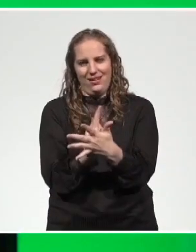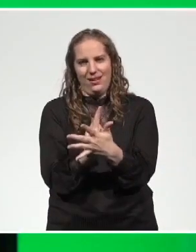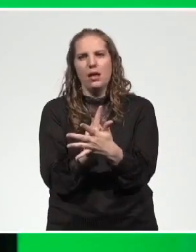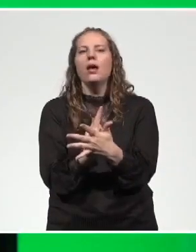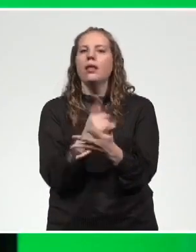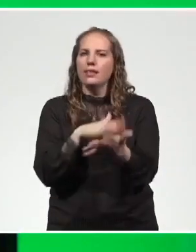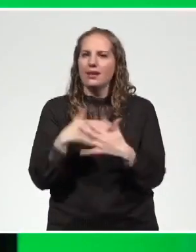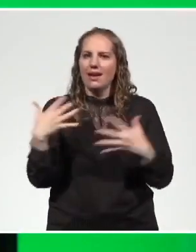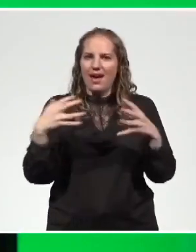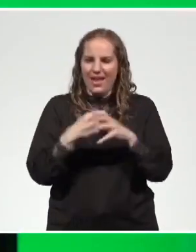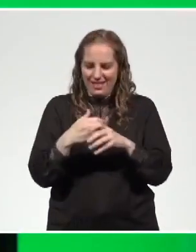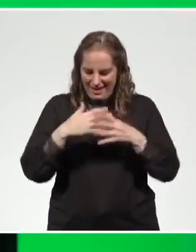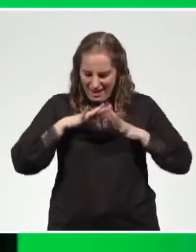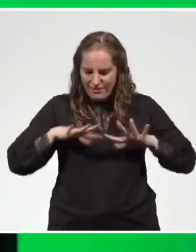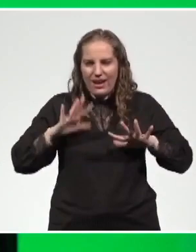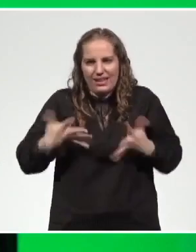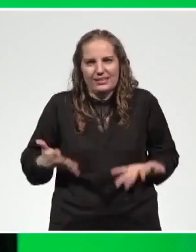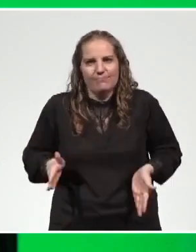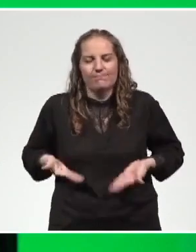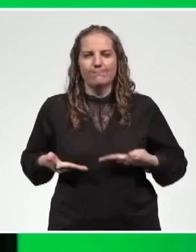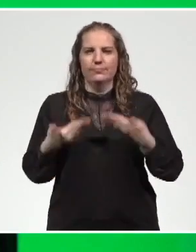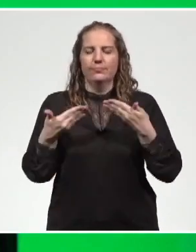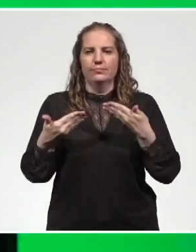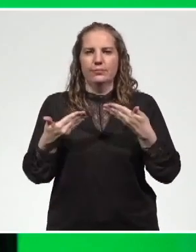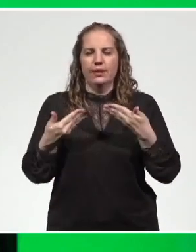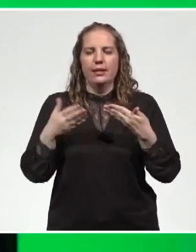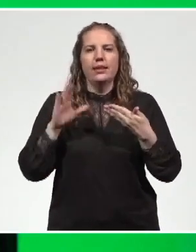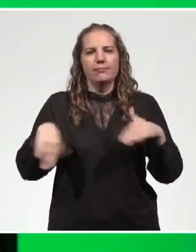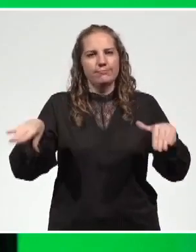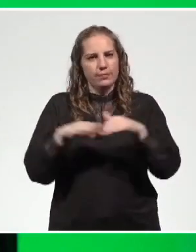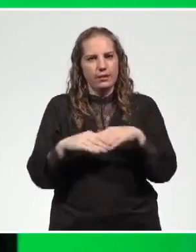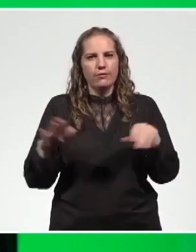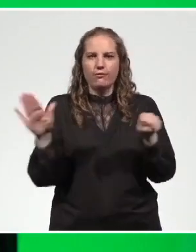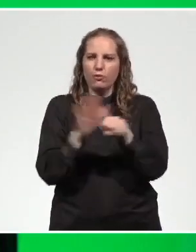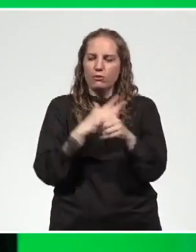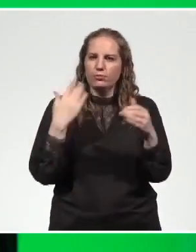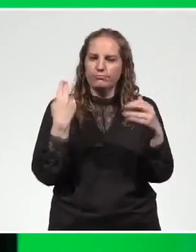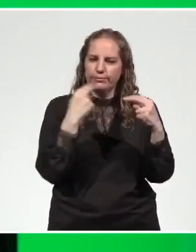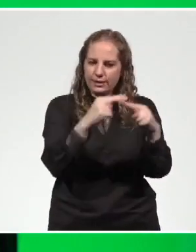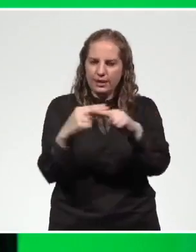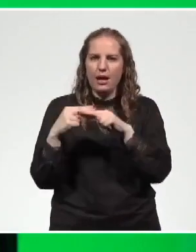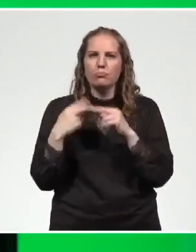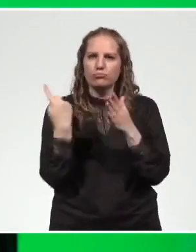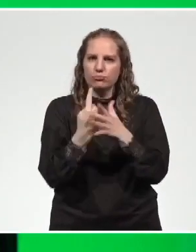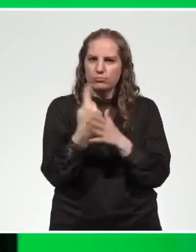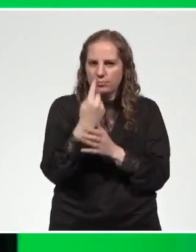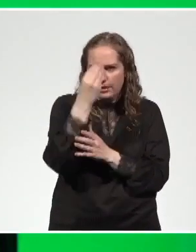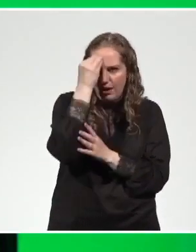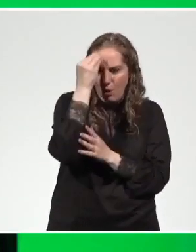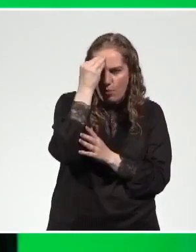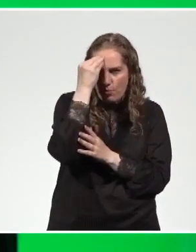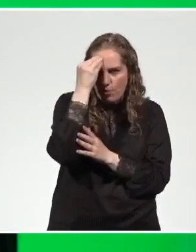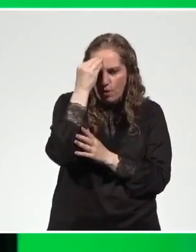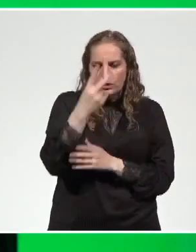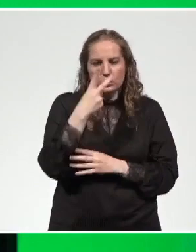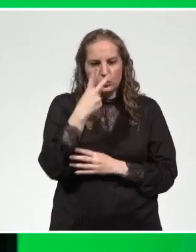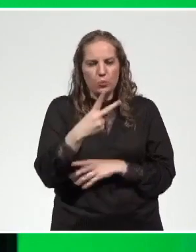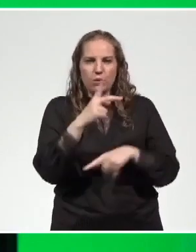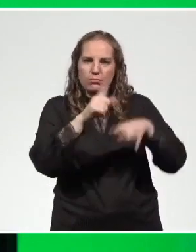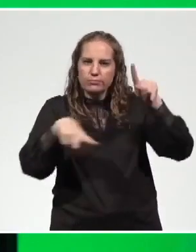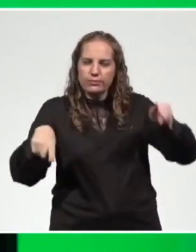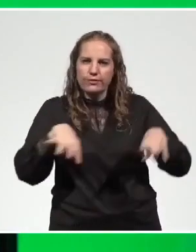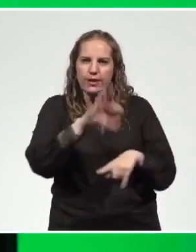okkar. Tryggja þarf fullt jafnrétti til náms. Horfa þar sérstaklega til fjölbreyttra valkosta í námi,